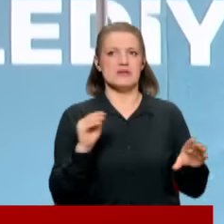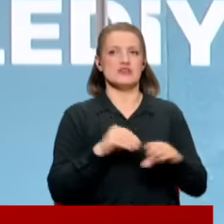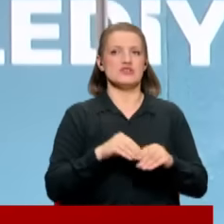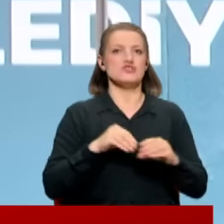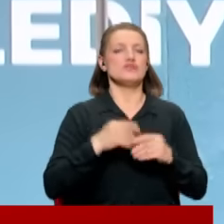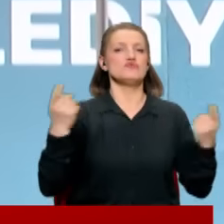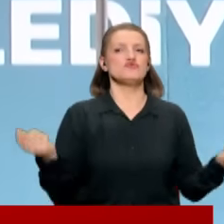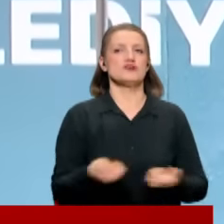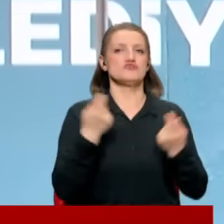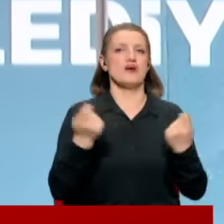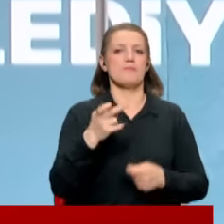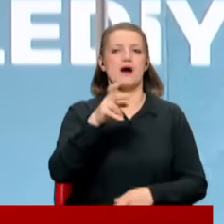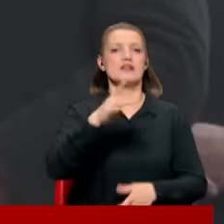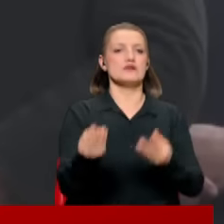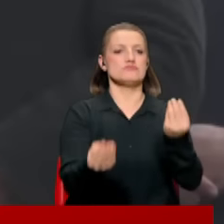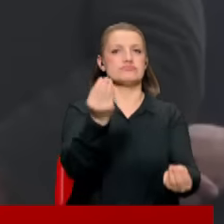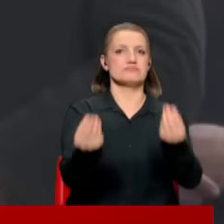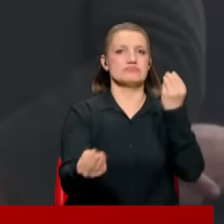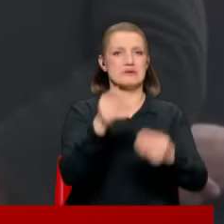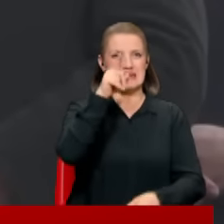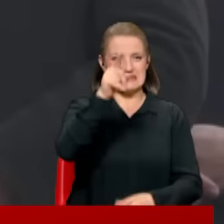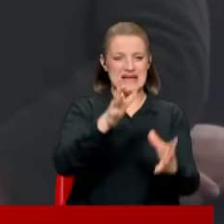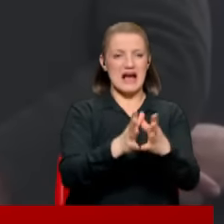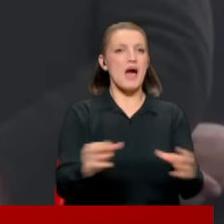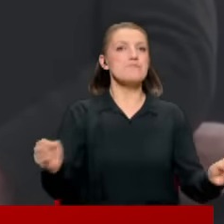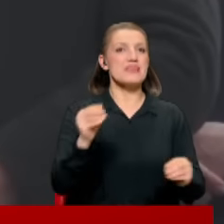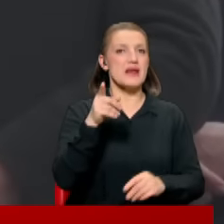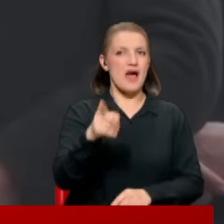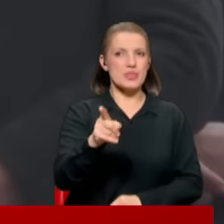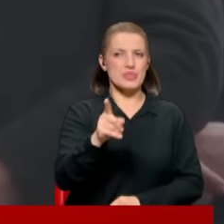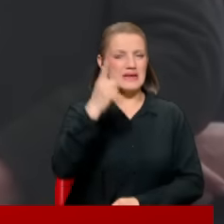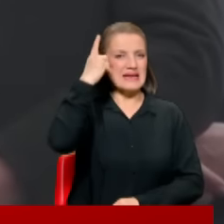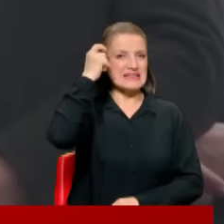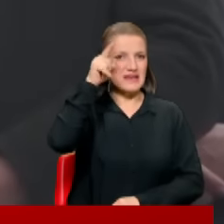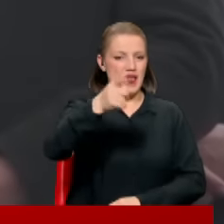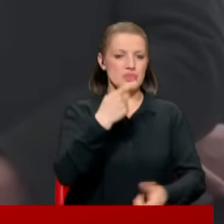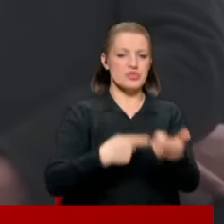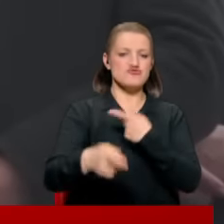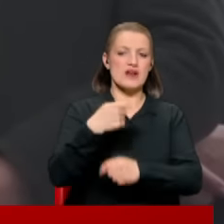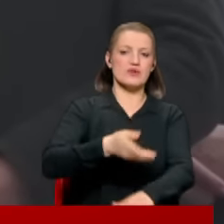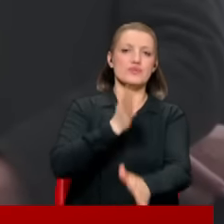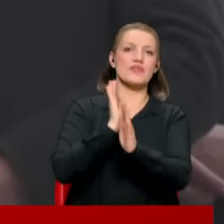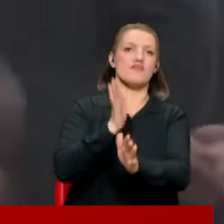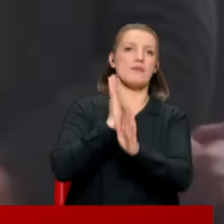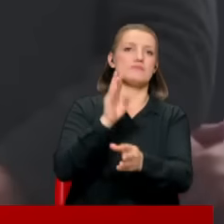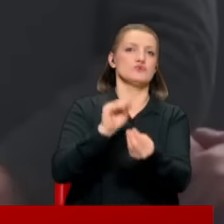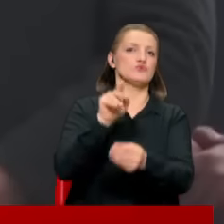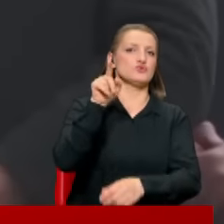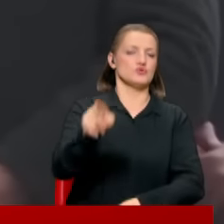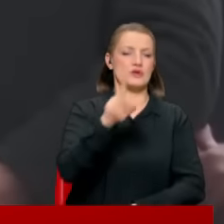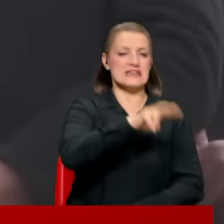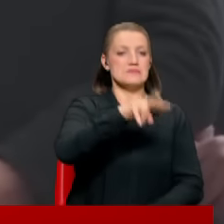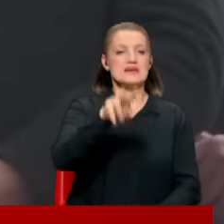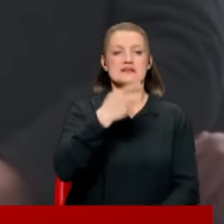için çalışan partiler ortaya çıktı. Size kaybettiren İsrail'le ticarete devam etmenizdir.